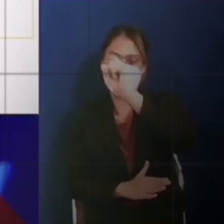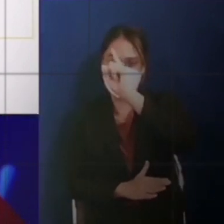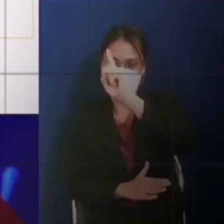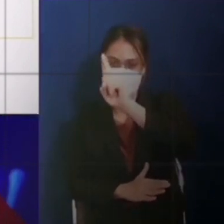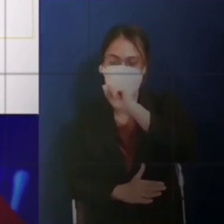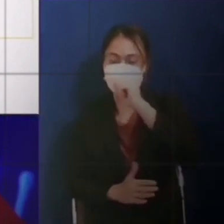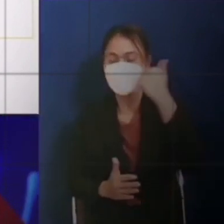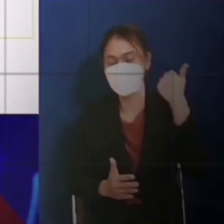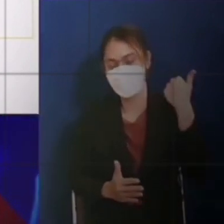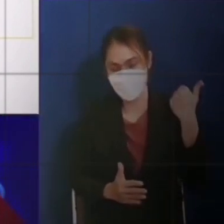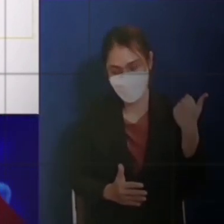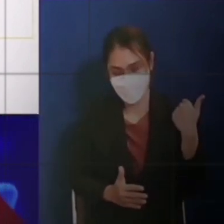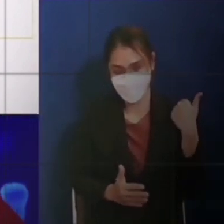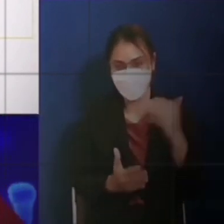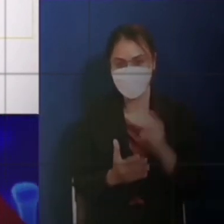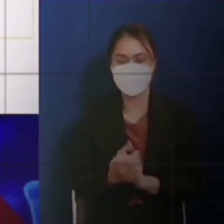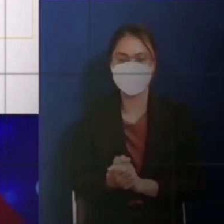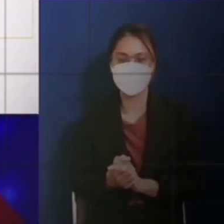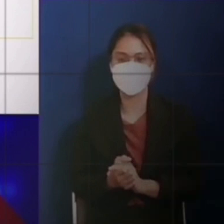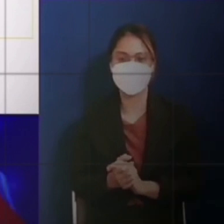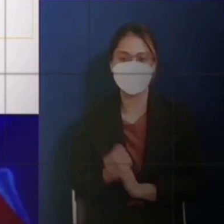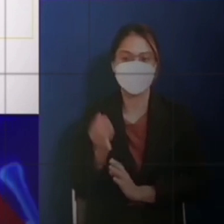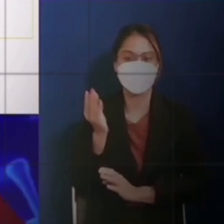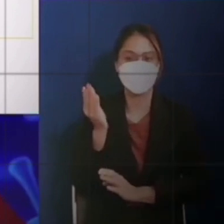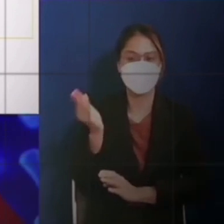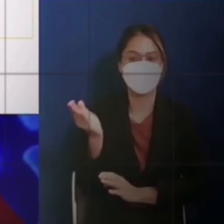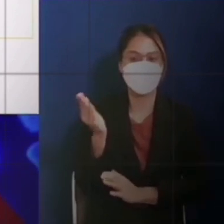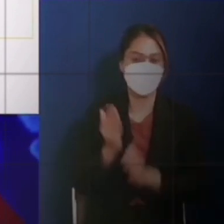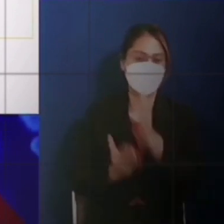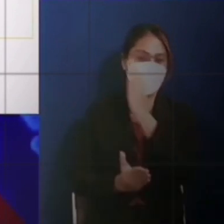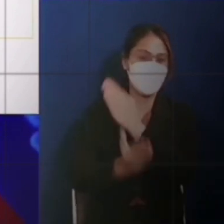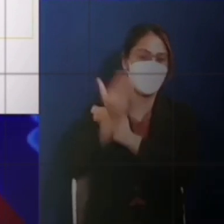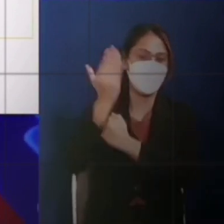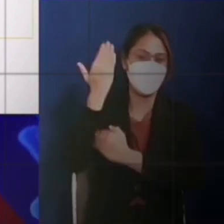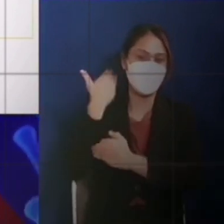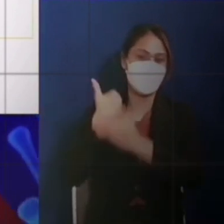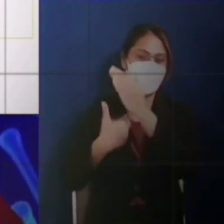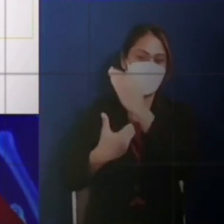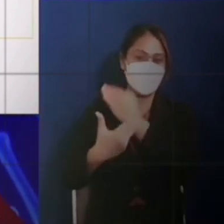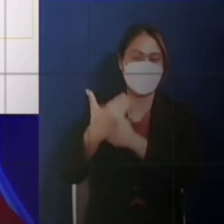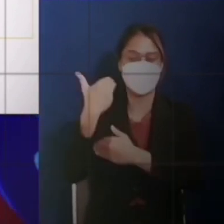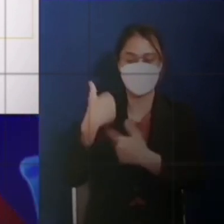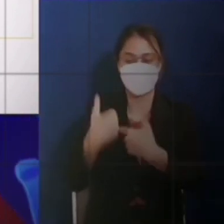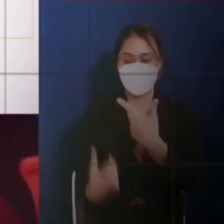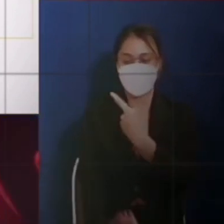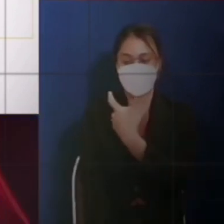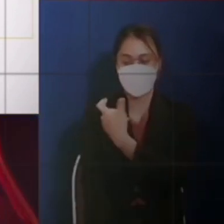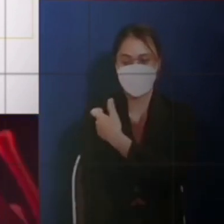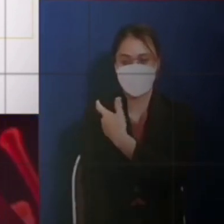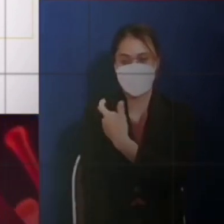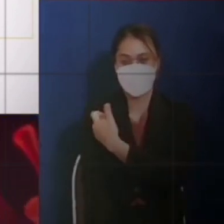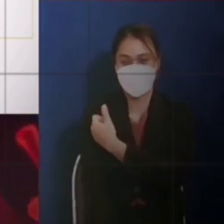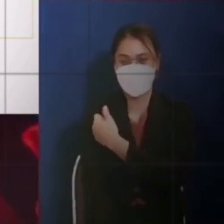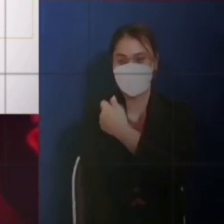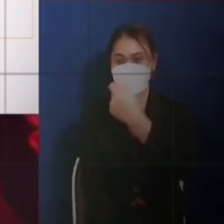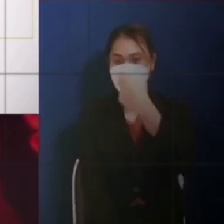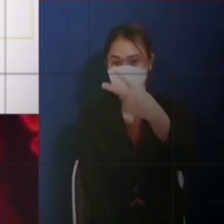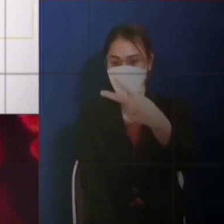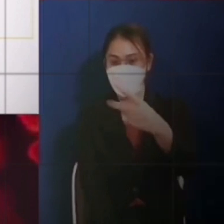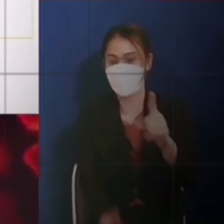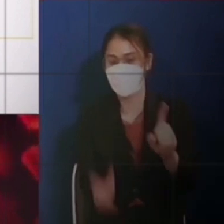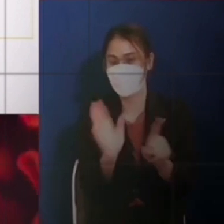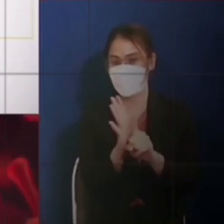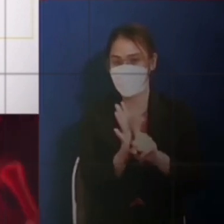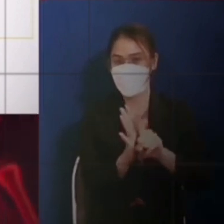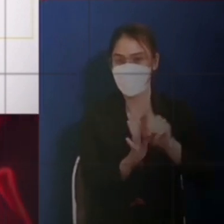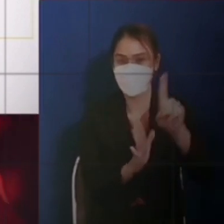ซึ่งรายนี้นะครับมีประวัติการฉีดวัคซีน2ครั้งนะครับครั้งแรกเป็นวัคซีนโคโรนา